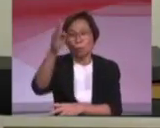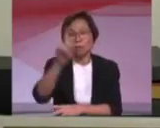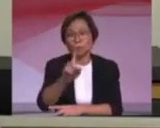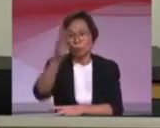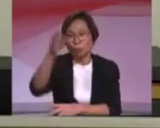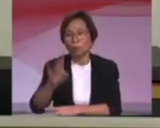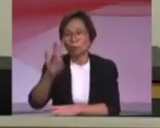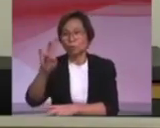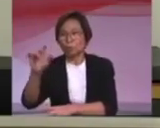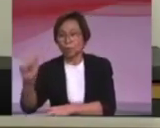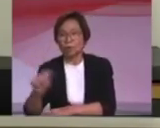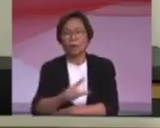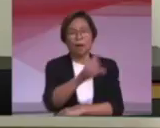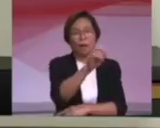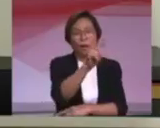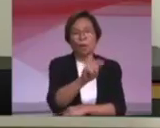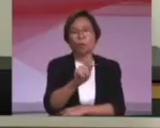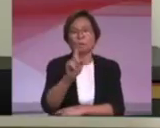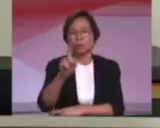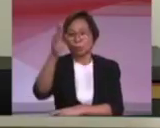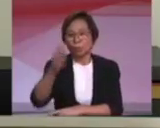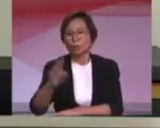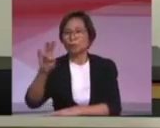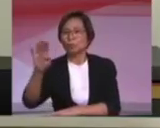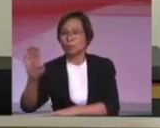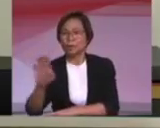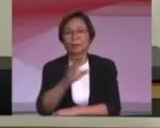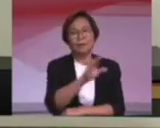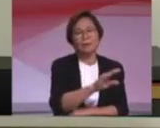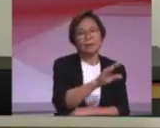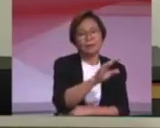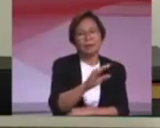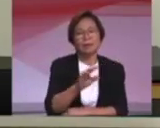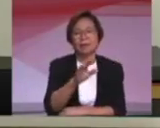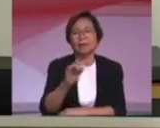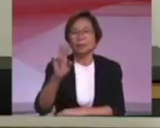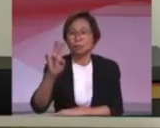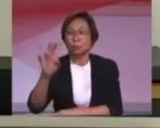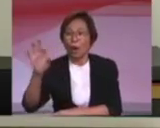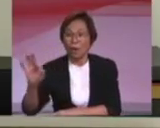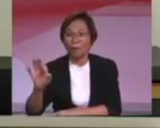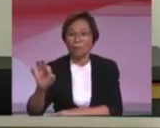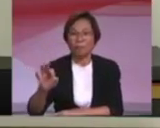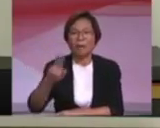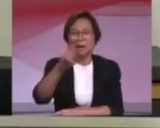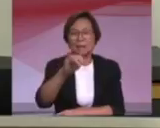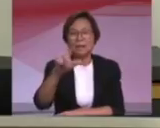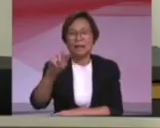7A, lot 1 palang 7B dan 7F Putra Point nilai